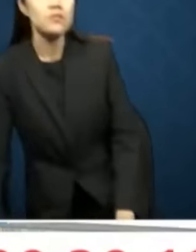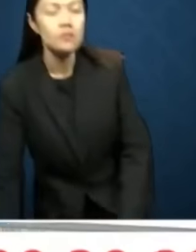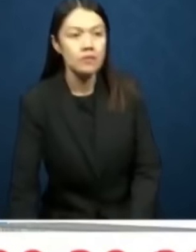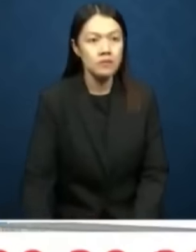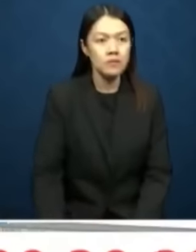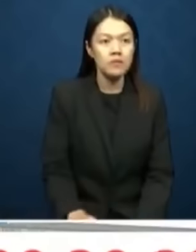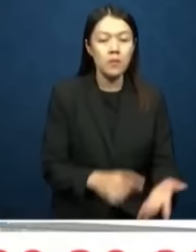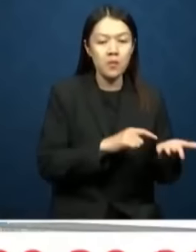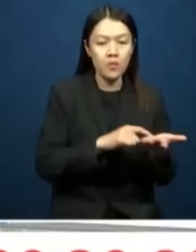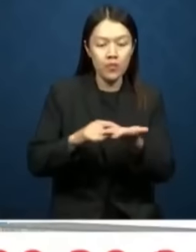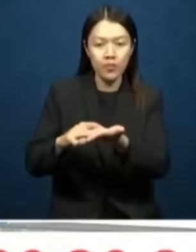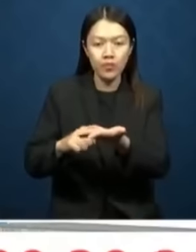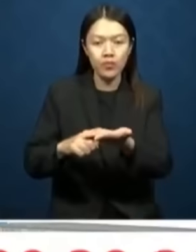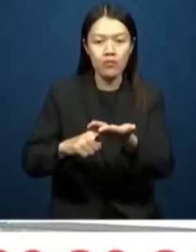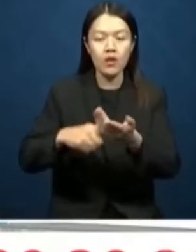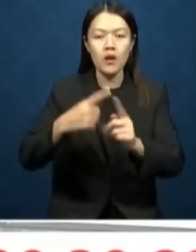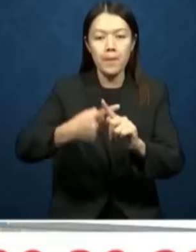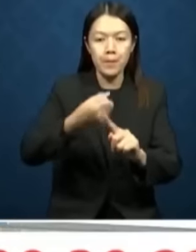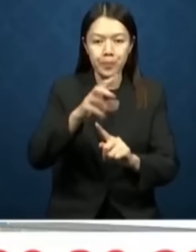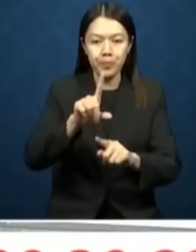คือ25ธันวาคม